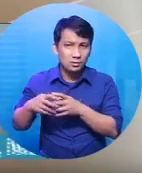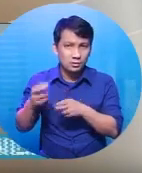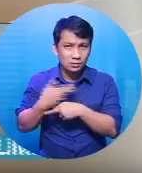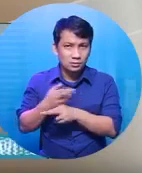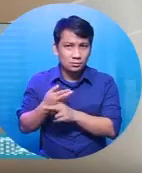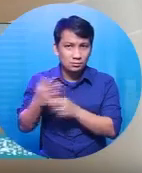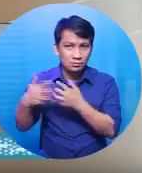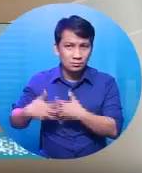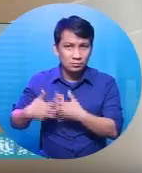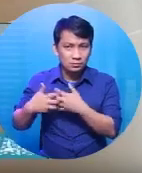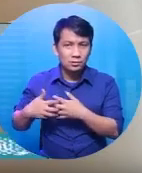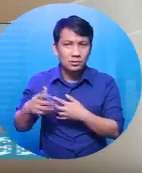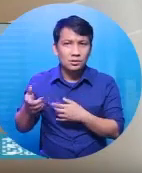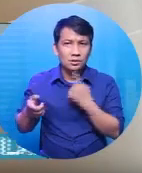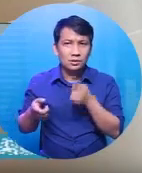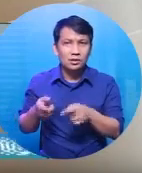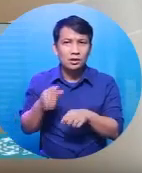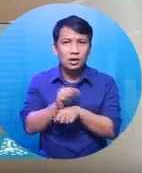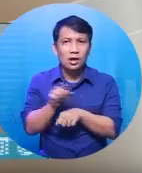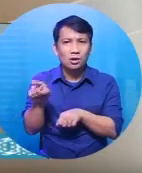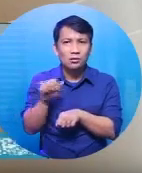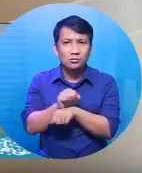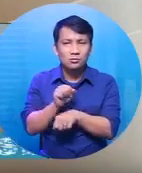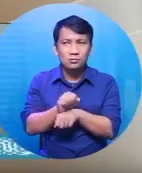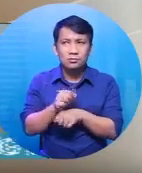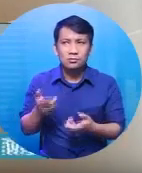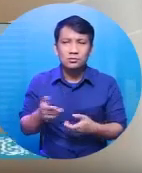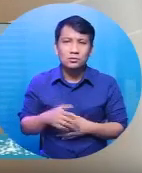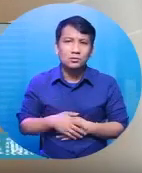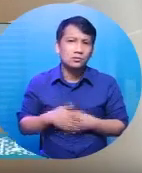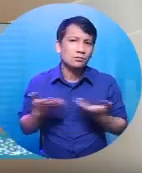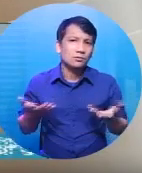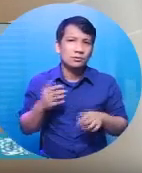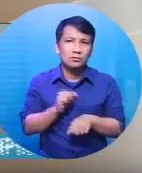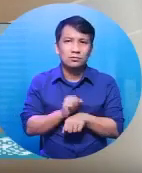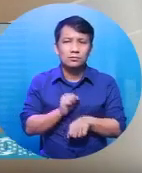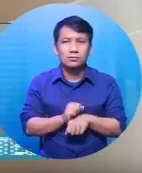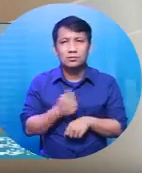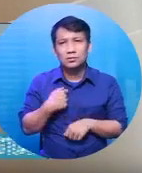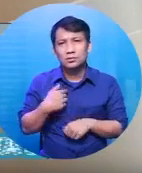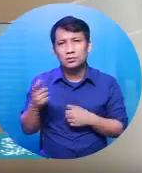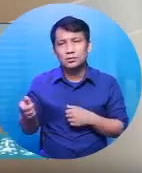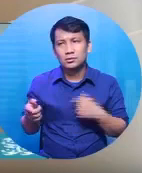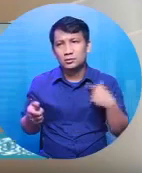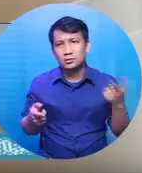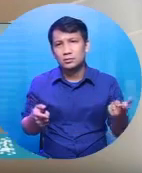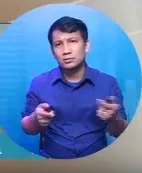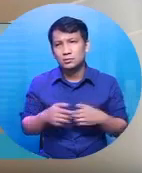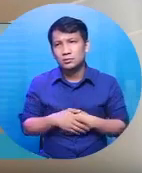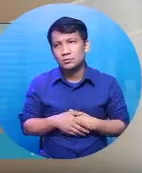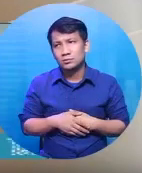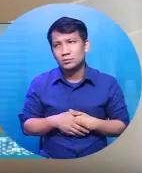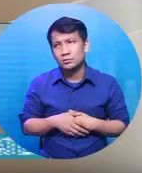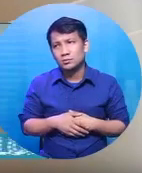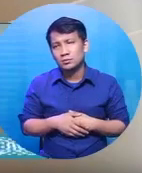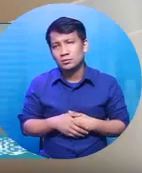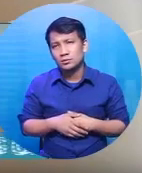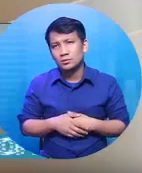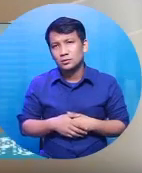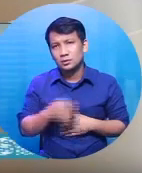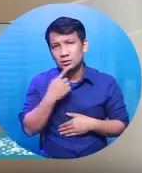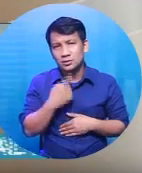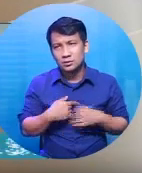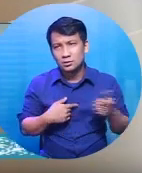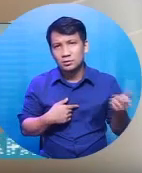trabaho na palang asawa nyo. Kayo po, anong trabaho nyo, Nay? Wala pa akong trabaho, sir. Nag-uobliga po siya, sir, para sa buhay namin. Ang sa akin lang po,